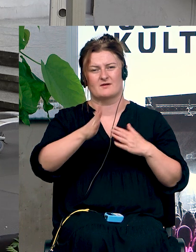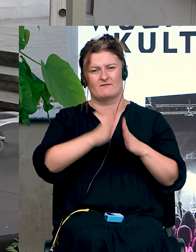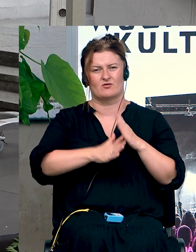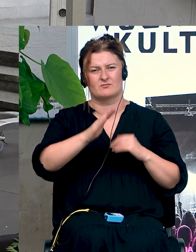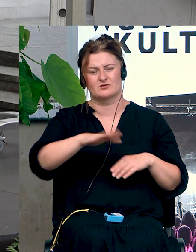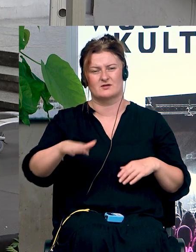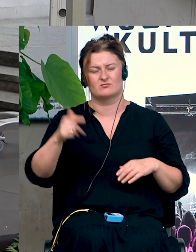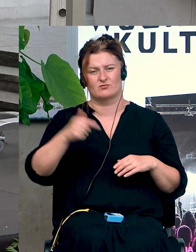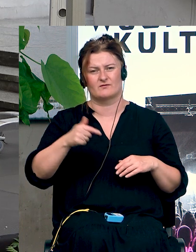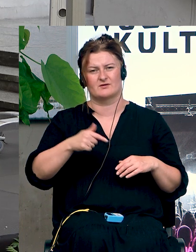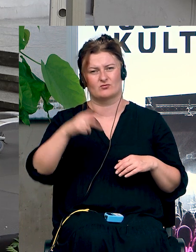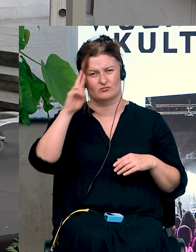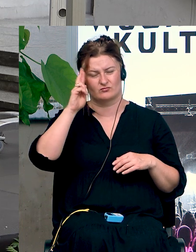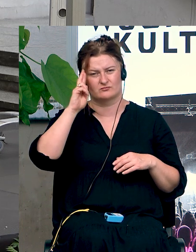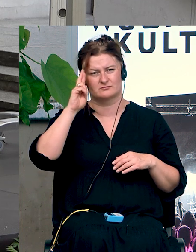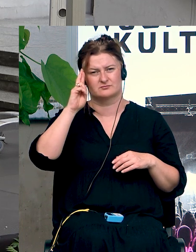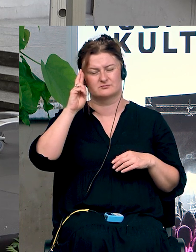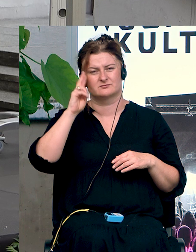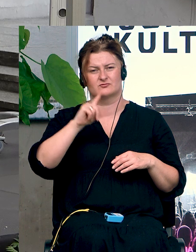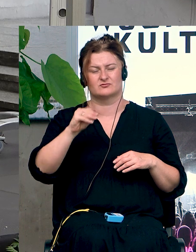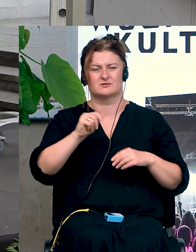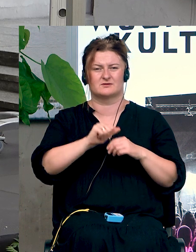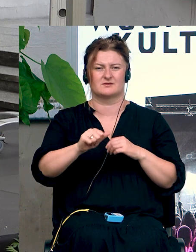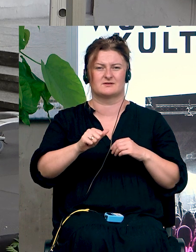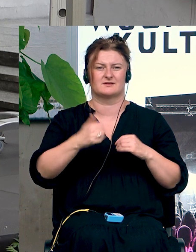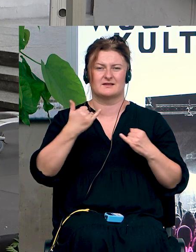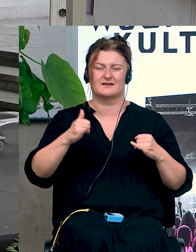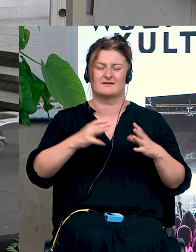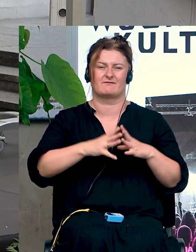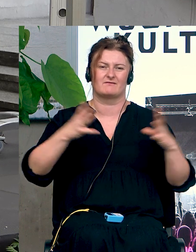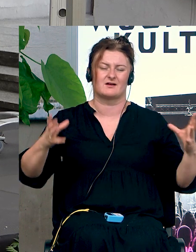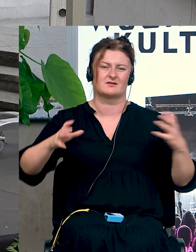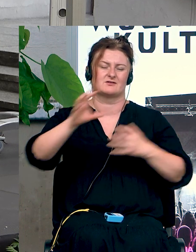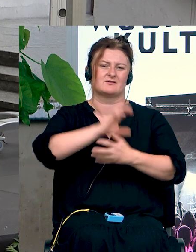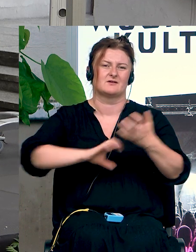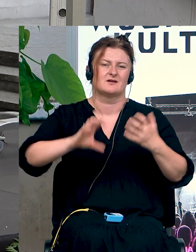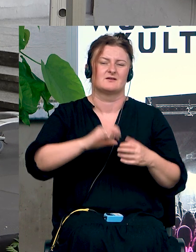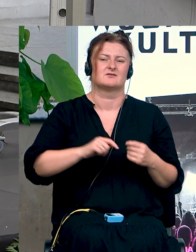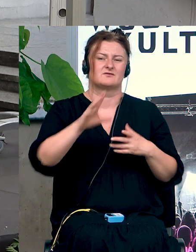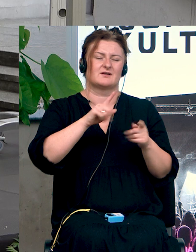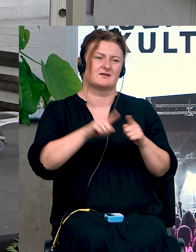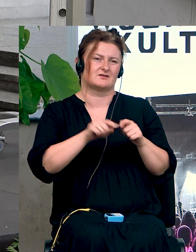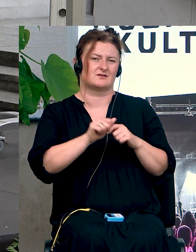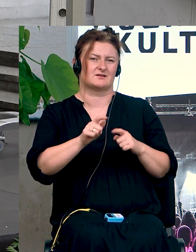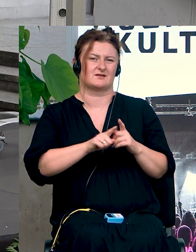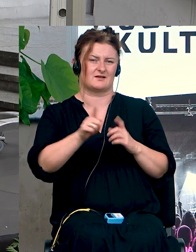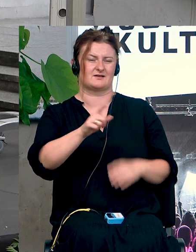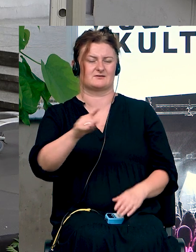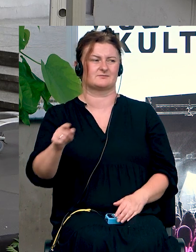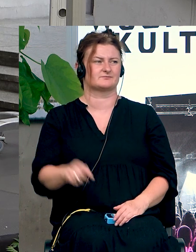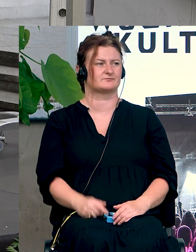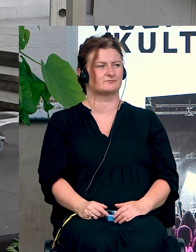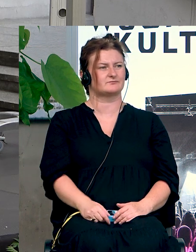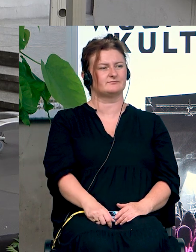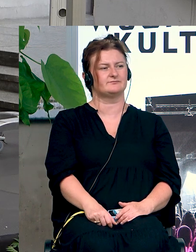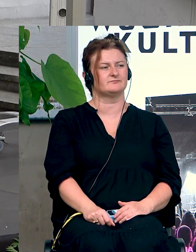цілий великий світ, який все ще існує і все ще для них. Ну, ніякого, та війна дотика якби теж